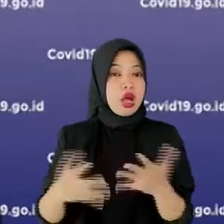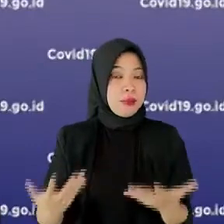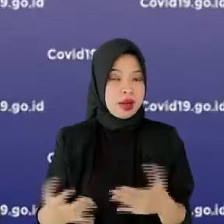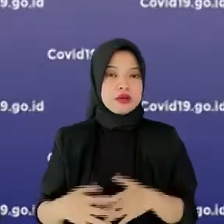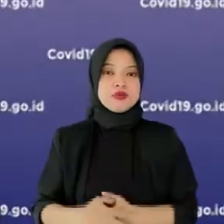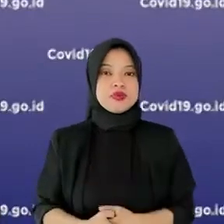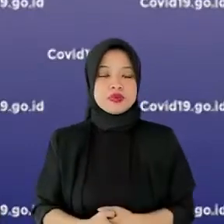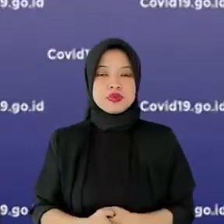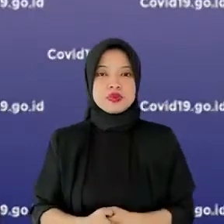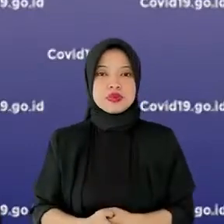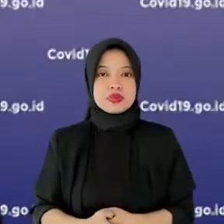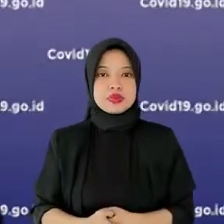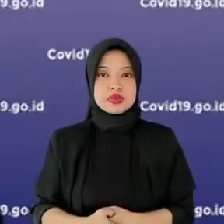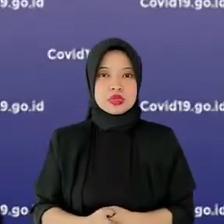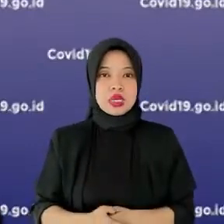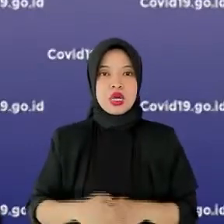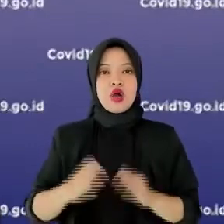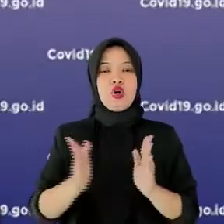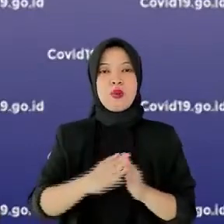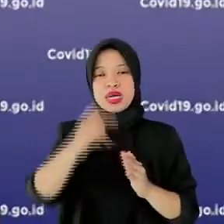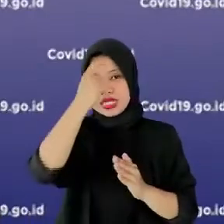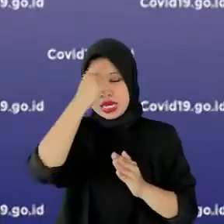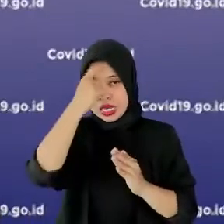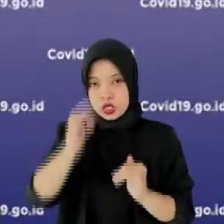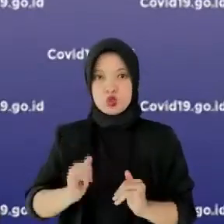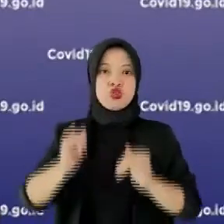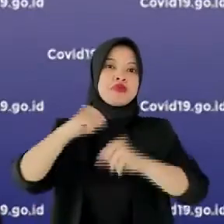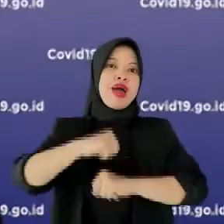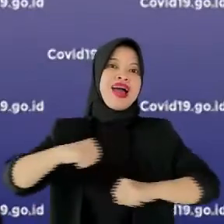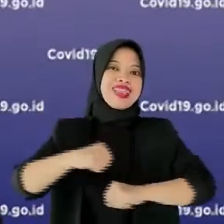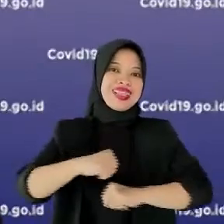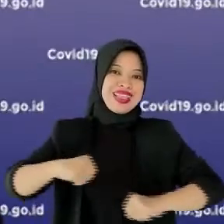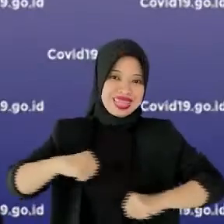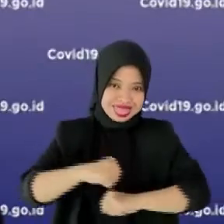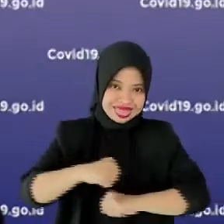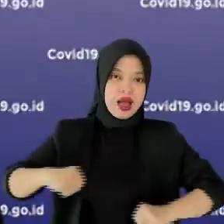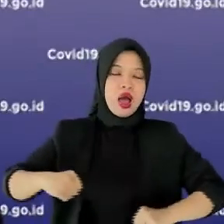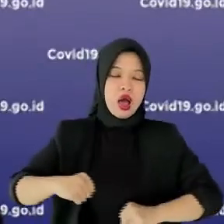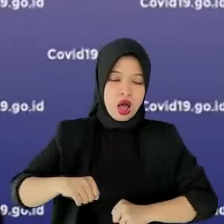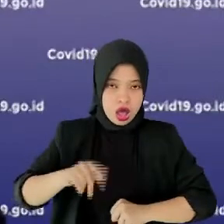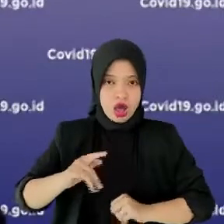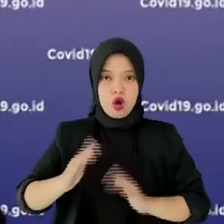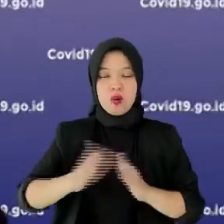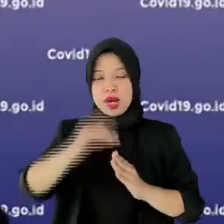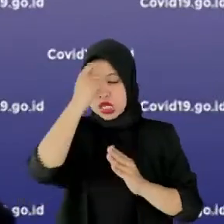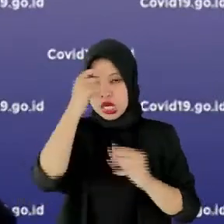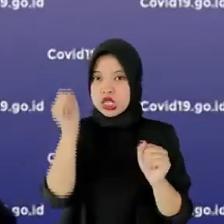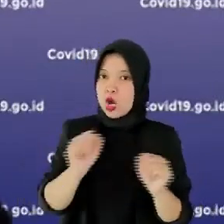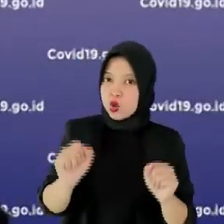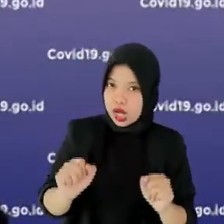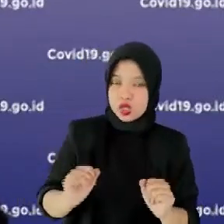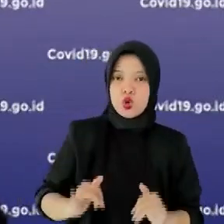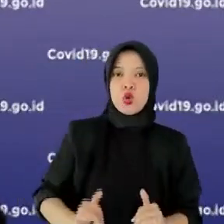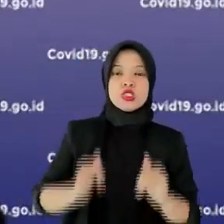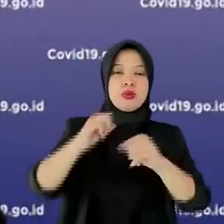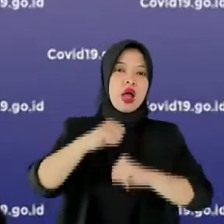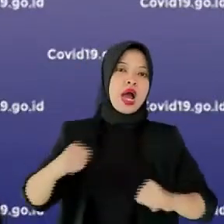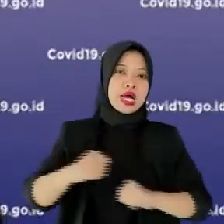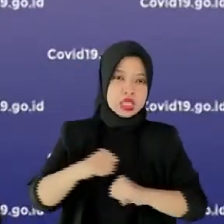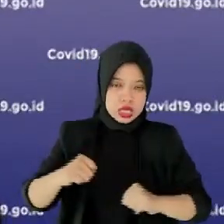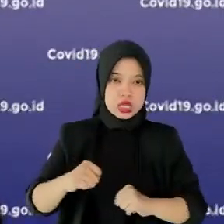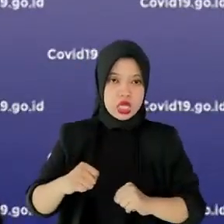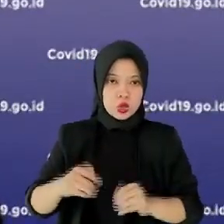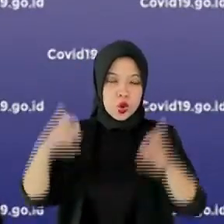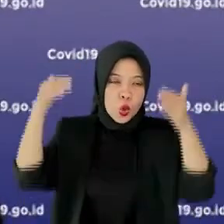paling besar gitu ya, RSDC rumah sakit Wisma Atlet gitu ya, rumah sakit darurat yang memang udah